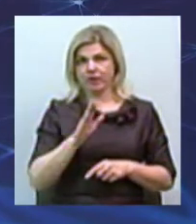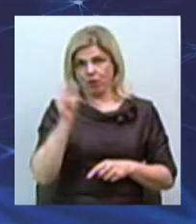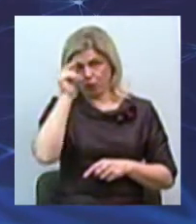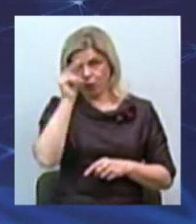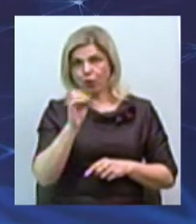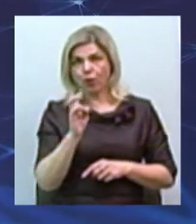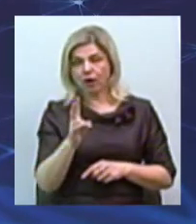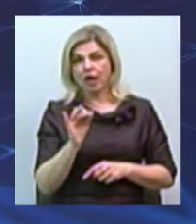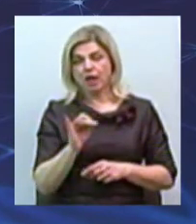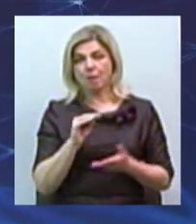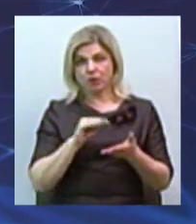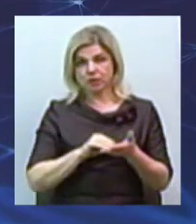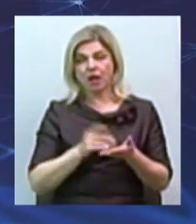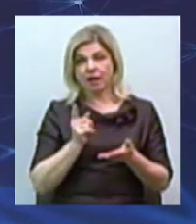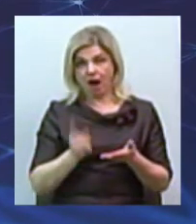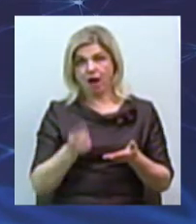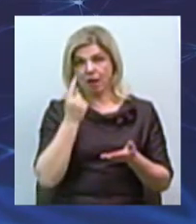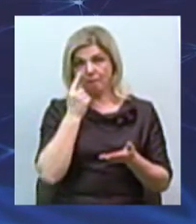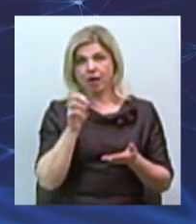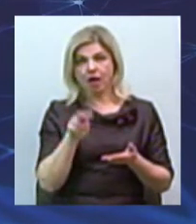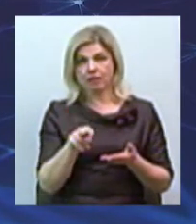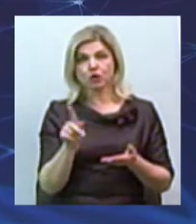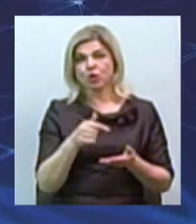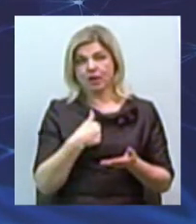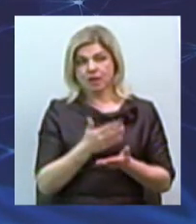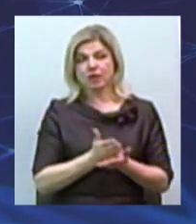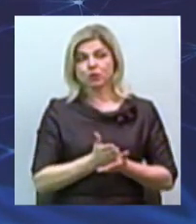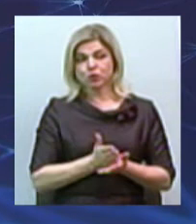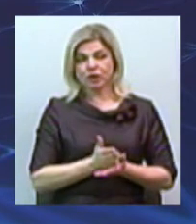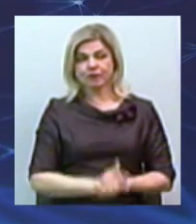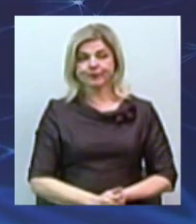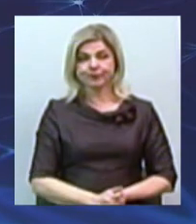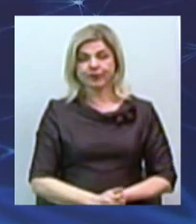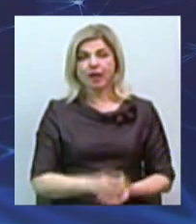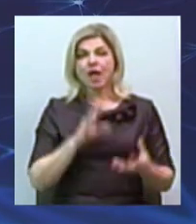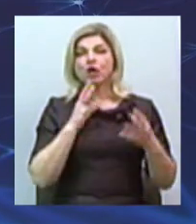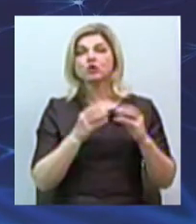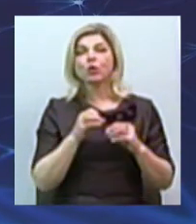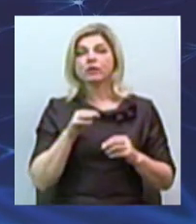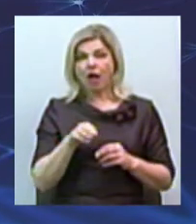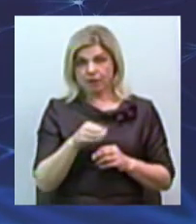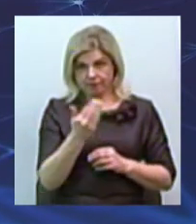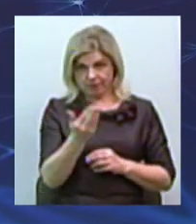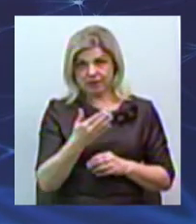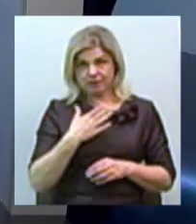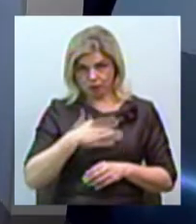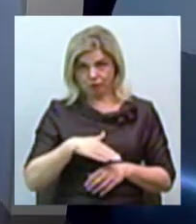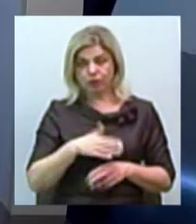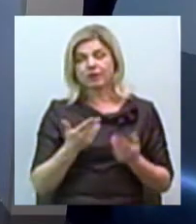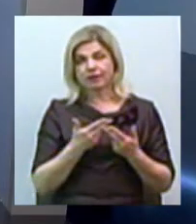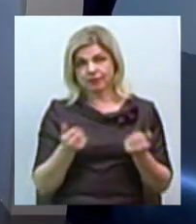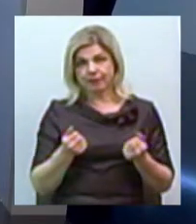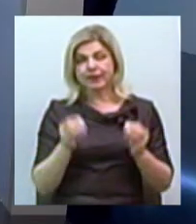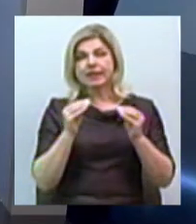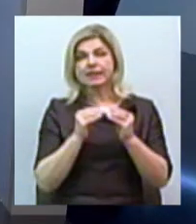той реальний бал, який я заслужила, мабуть. Тобто результатом ви задоволені? Абсолютно, так. 10